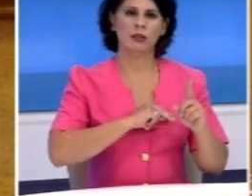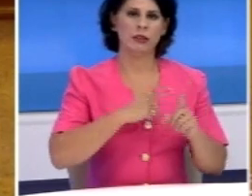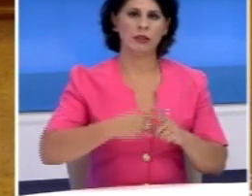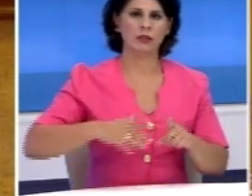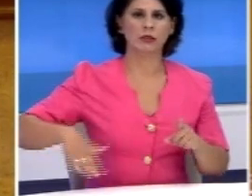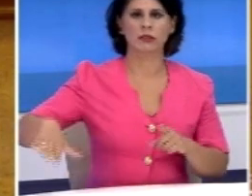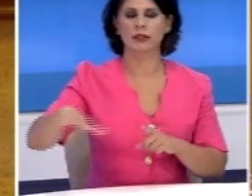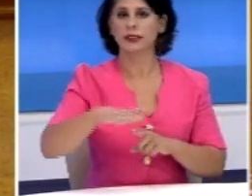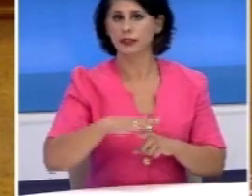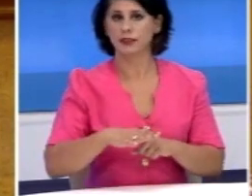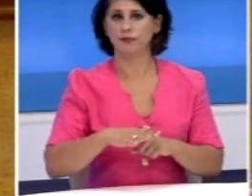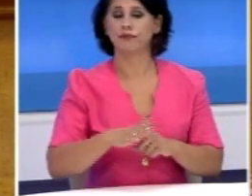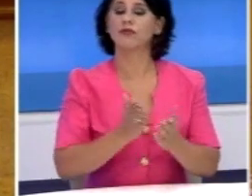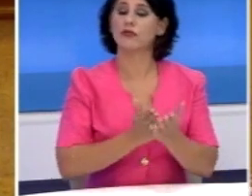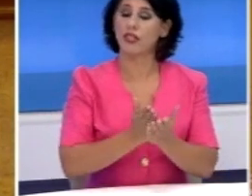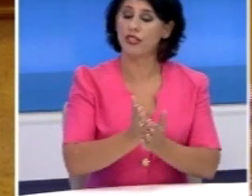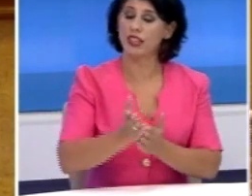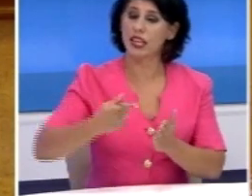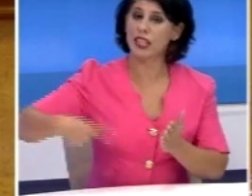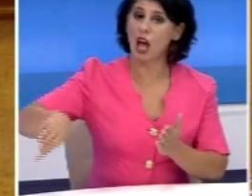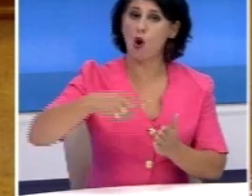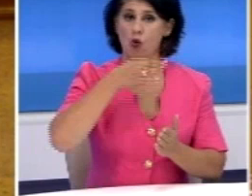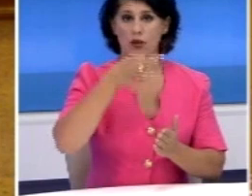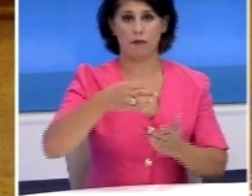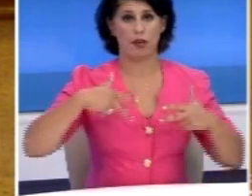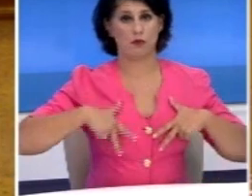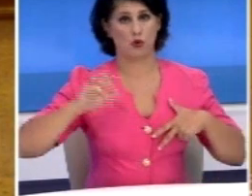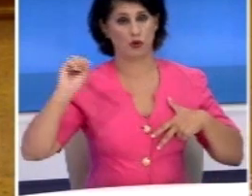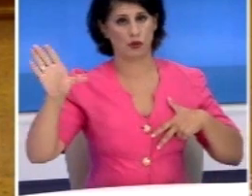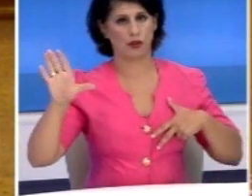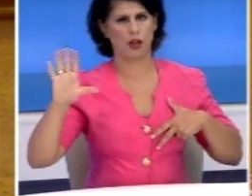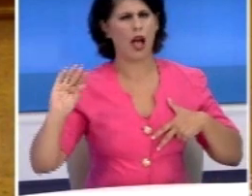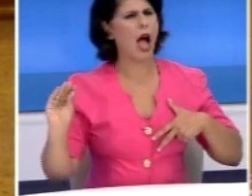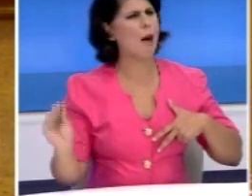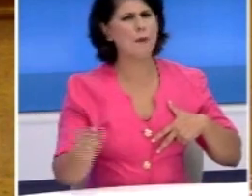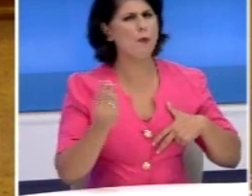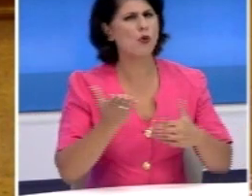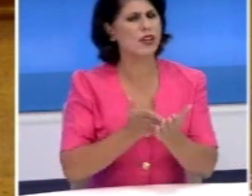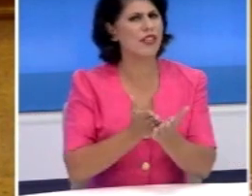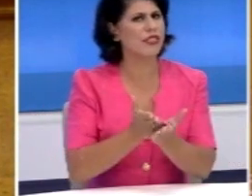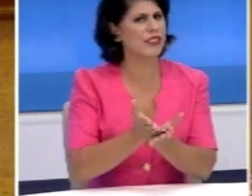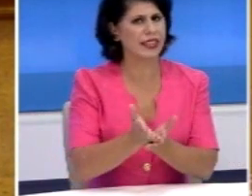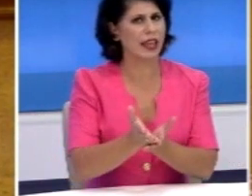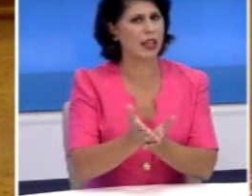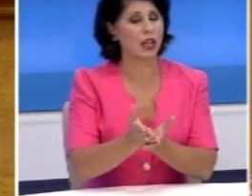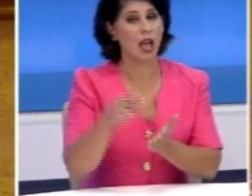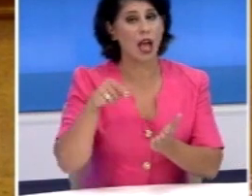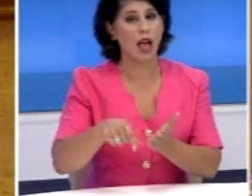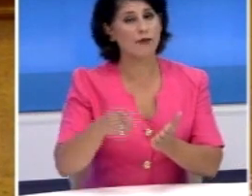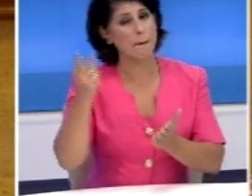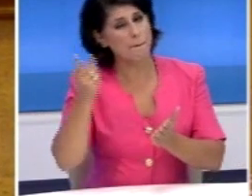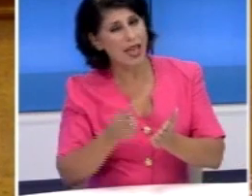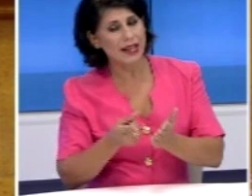χώρας. Δίκαιη για όλους, είπε ο Υπουργός Εξωτερικών. Από πού και ως πού είναι δίκαιη μια